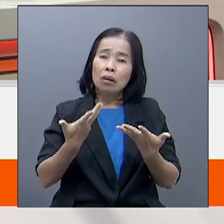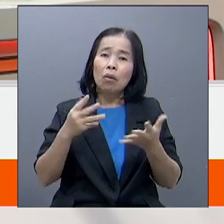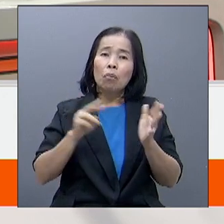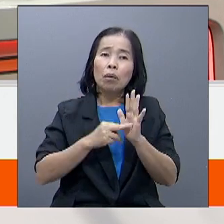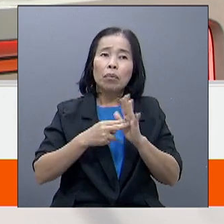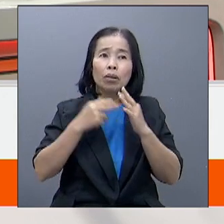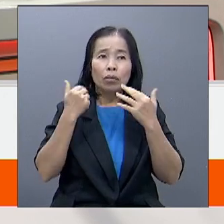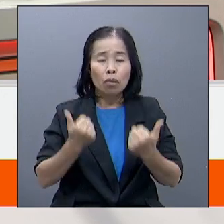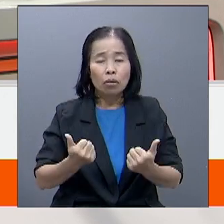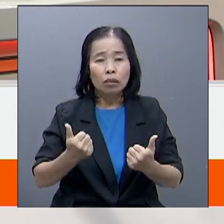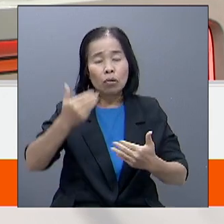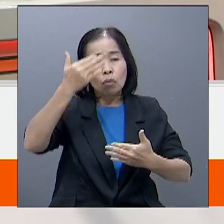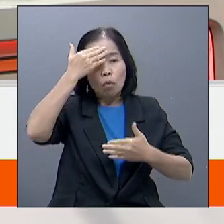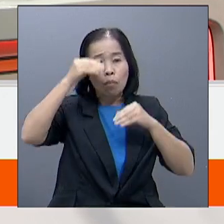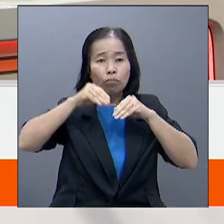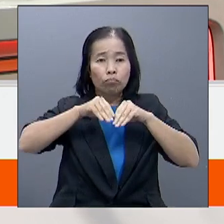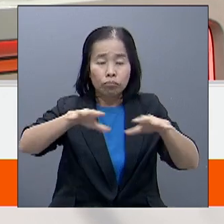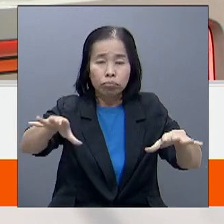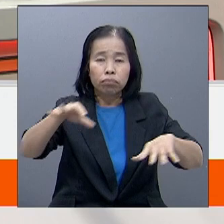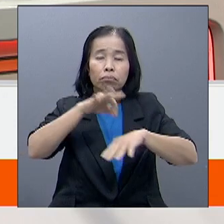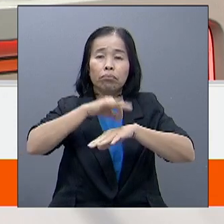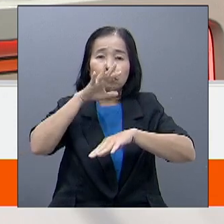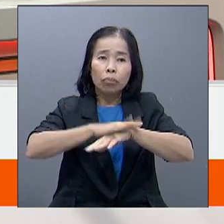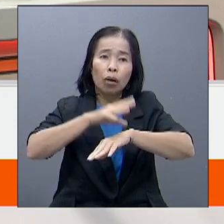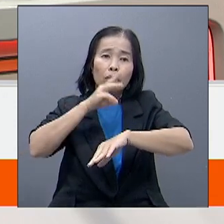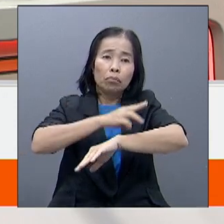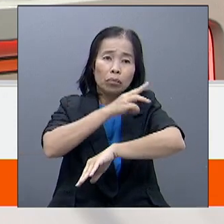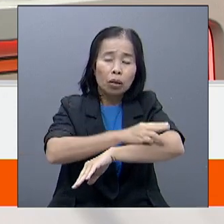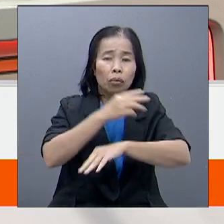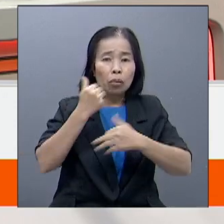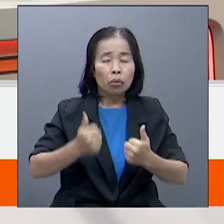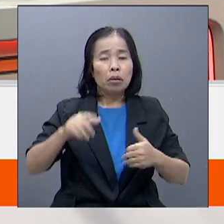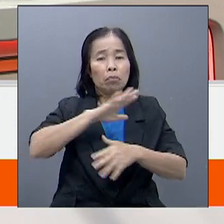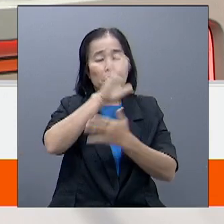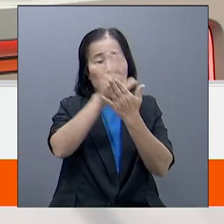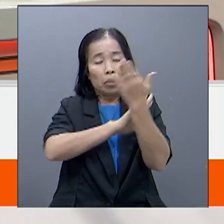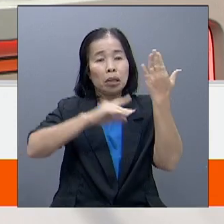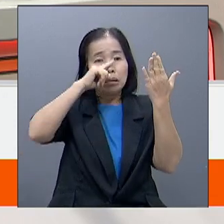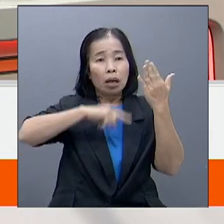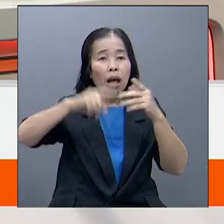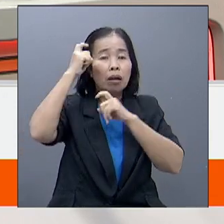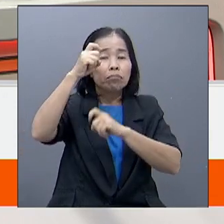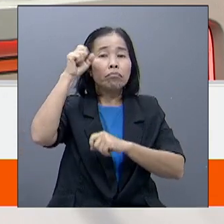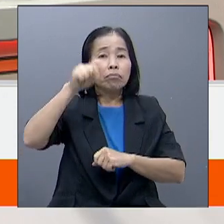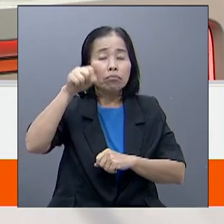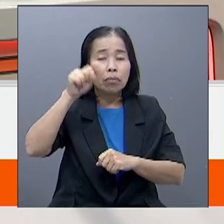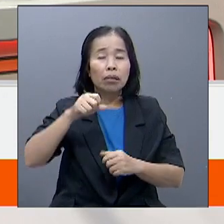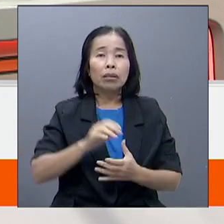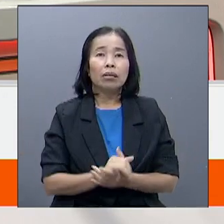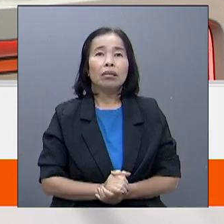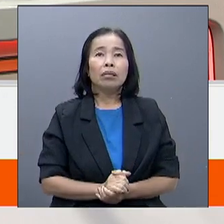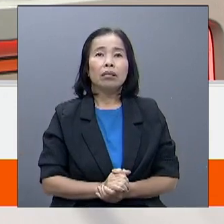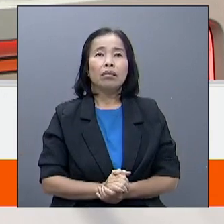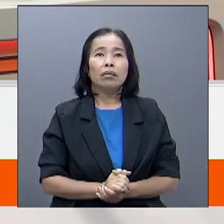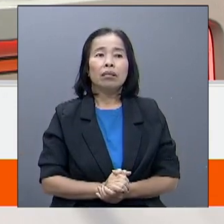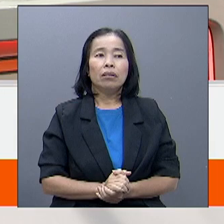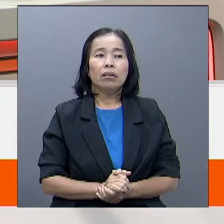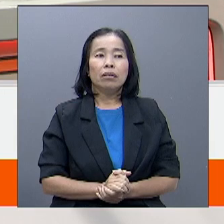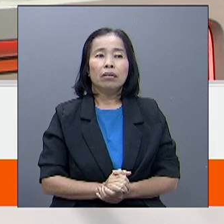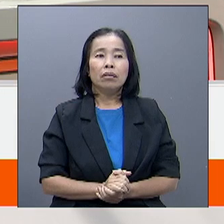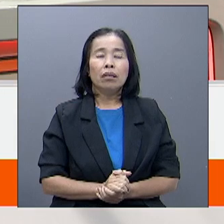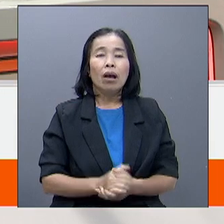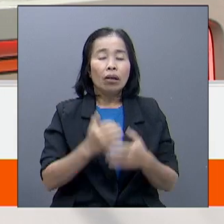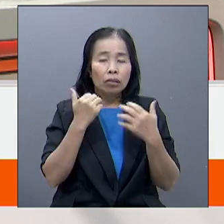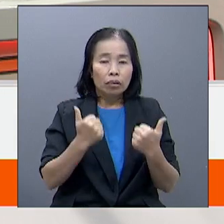การระบาดของไข้เลือดออกมันกำลังเยอะมากในประเทศไทยนะคะคุณหมอคะ ครับกลับเรียนครับว่าท่าน